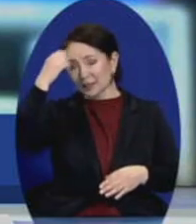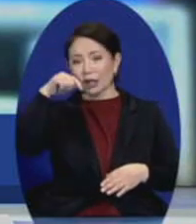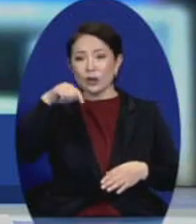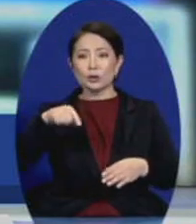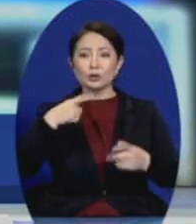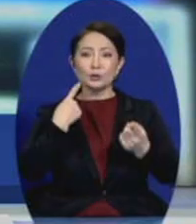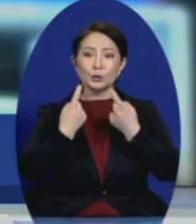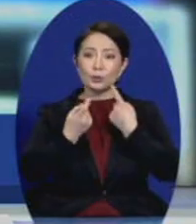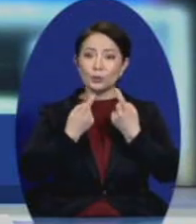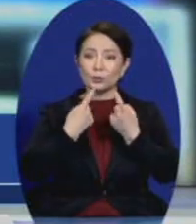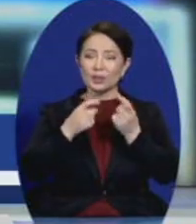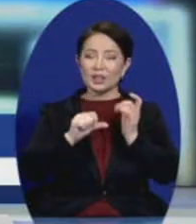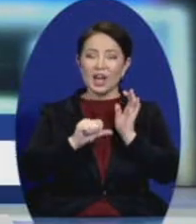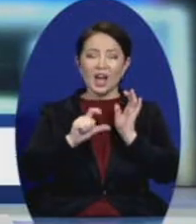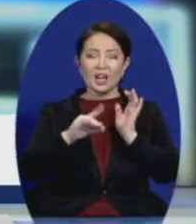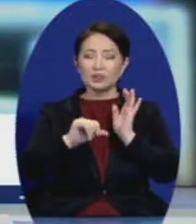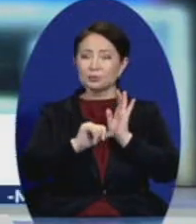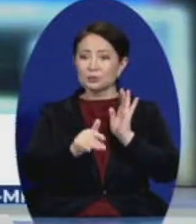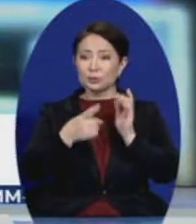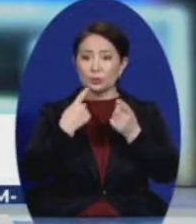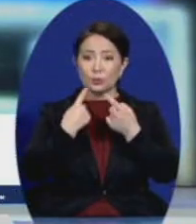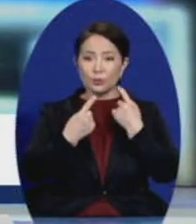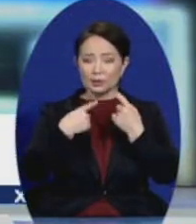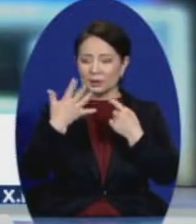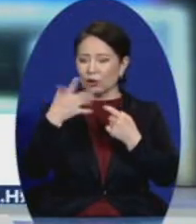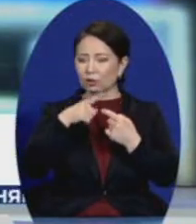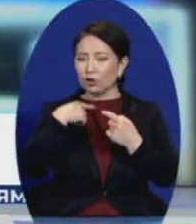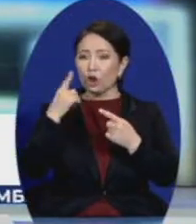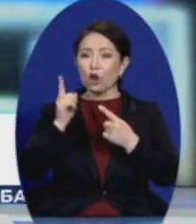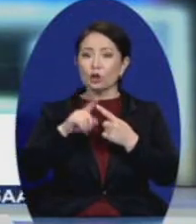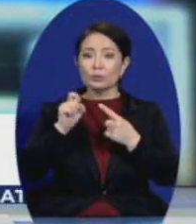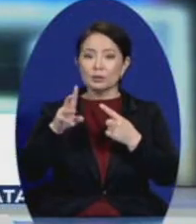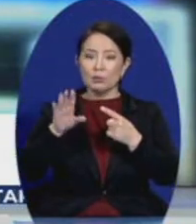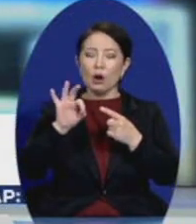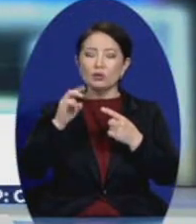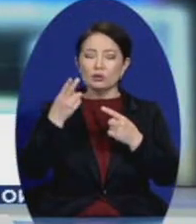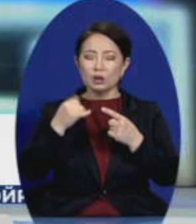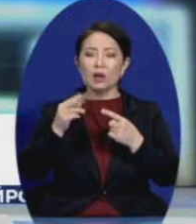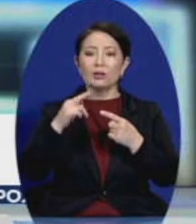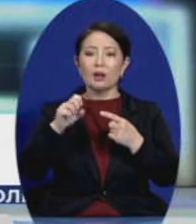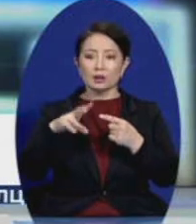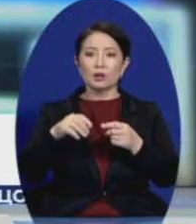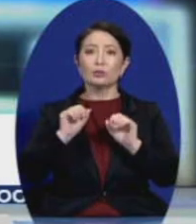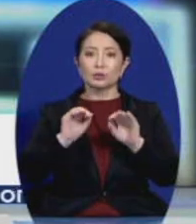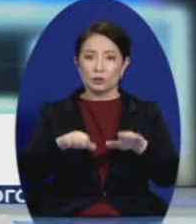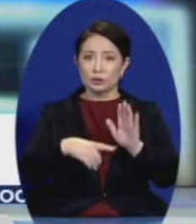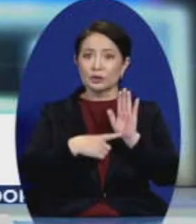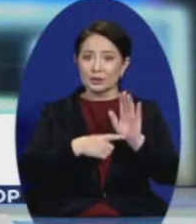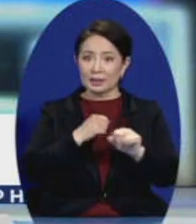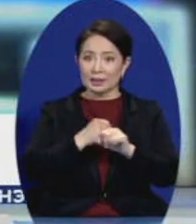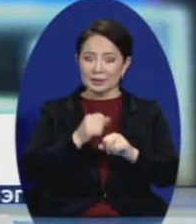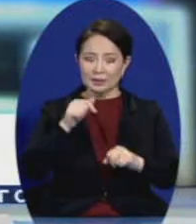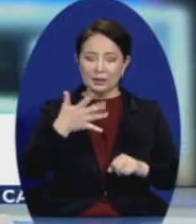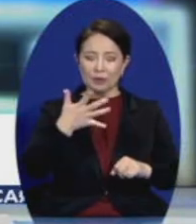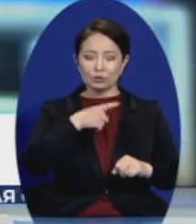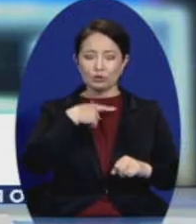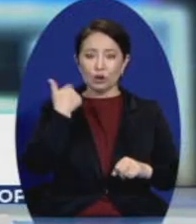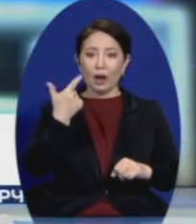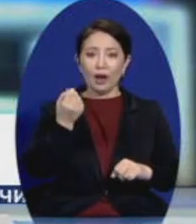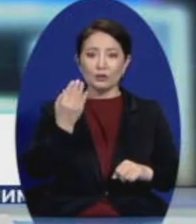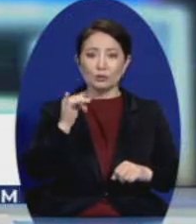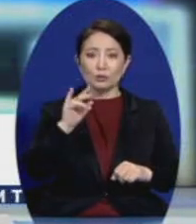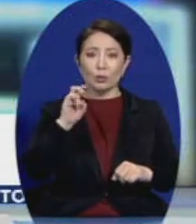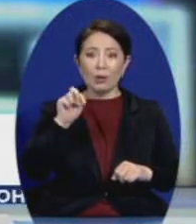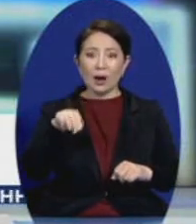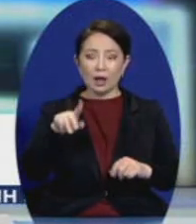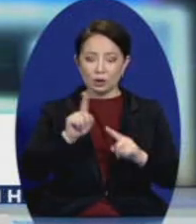Өдрийн ээлжит бус хуралдаанаар 5 толгой төмөр зам компанид онцгой дэглэм тогтоон ажиллахаар болсон. За тус компани 5 толгой гашин сухат чиглэлийн төмөр замыг хариуцсан ажилтг